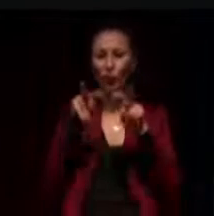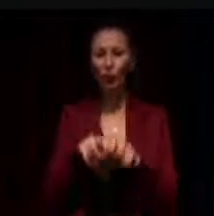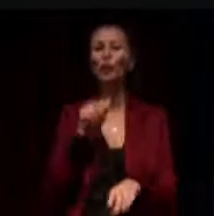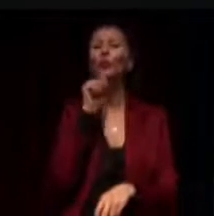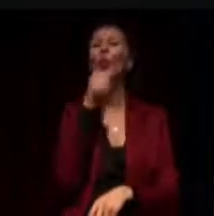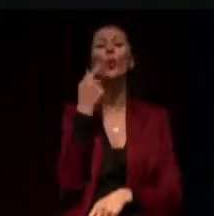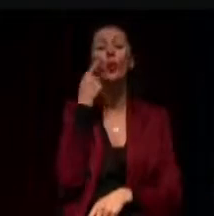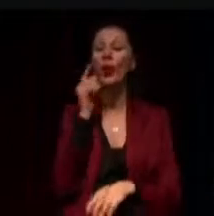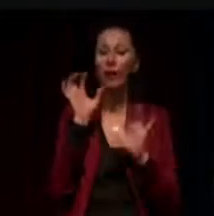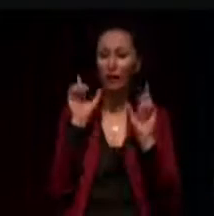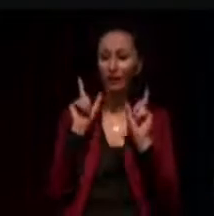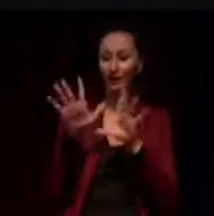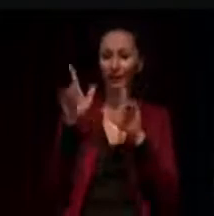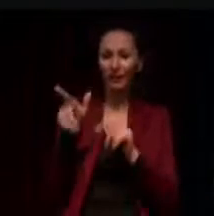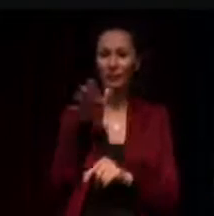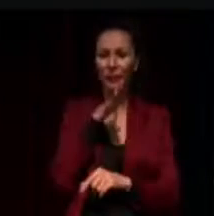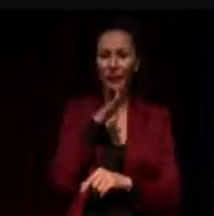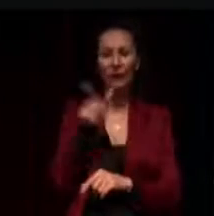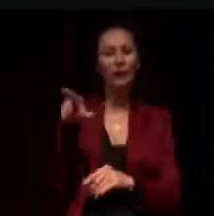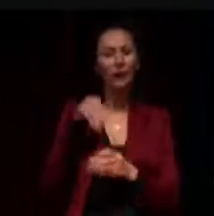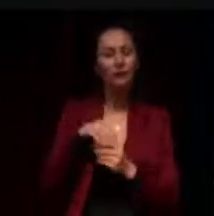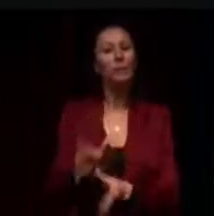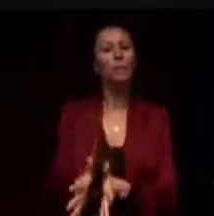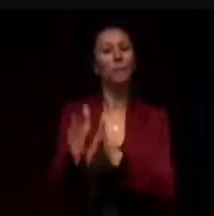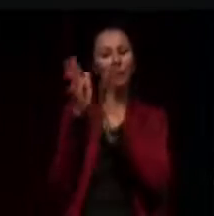halde olan binalar, hatta bu